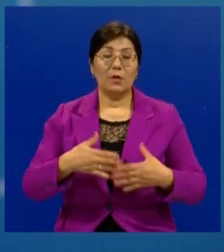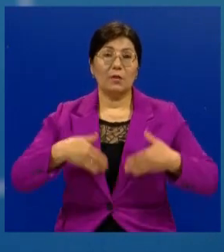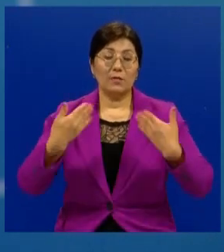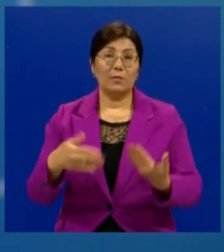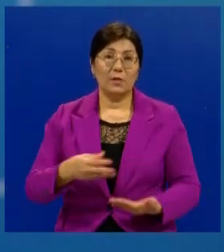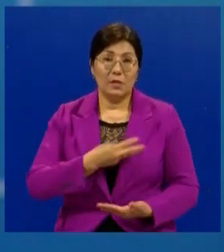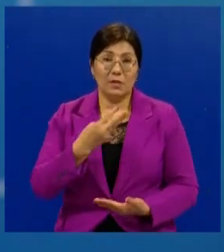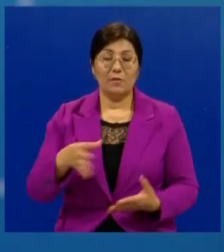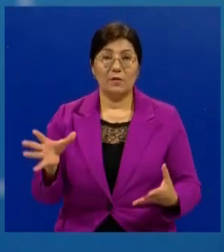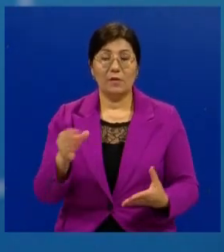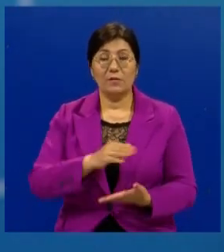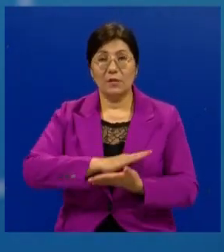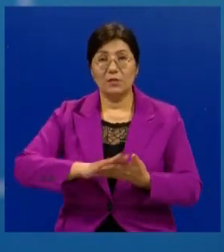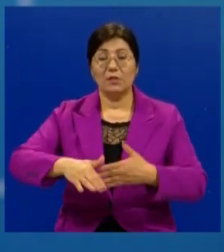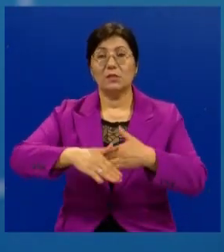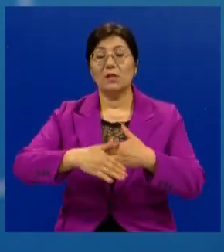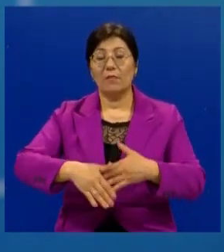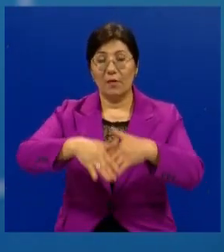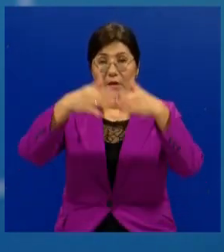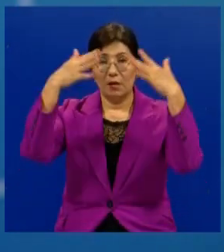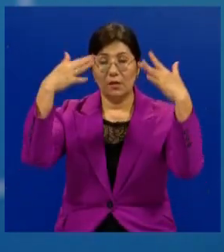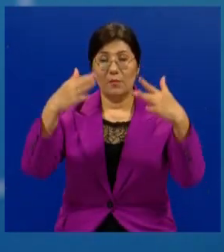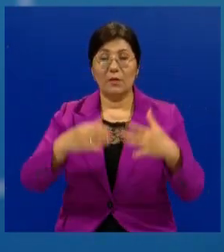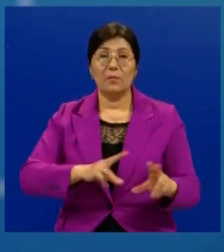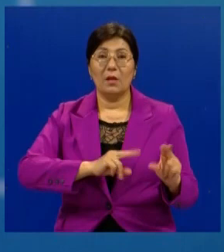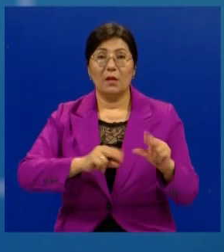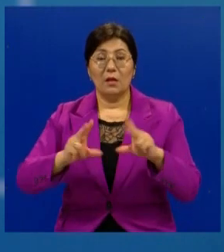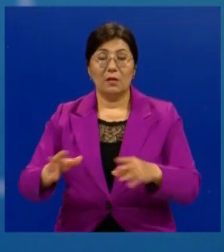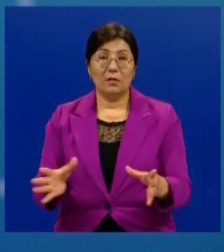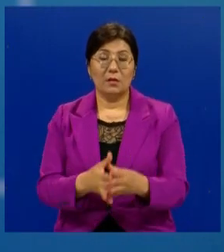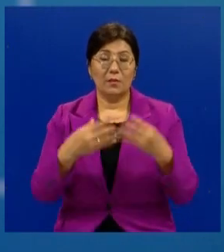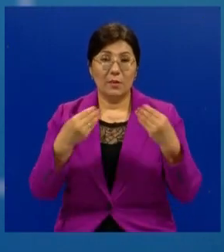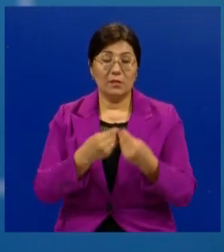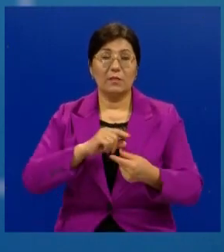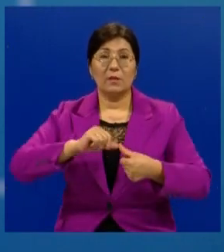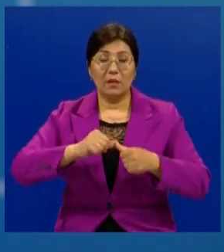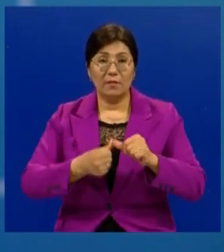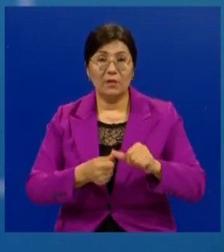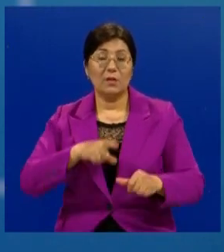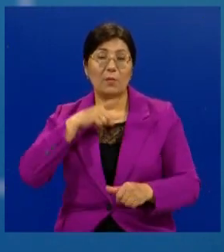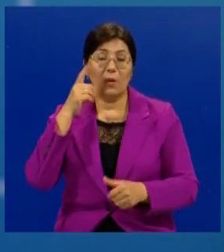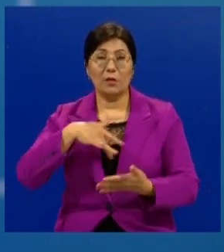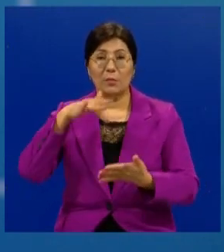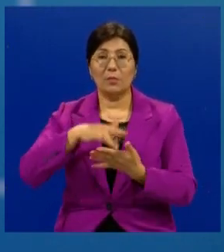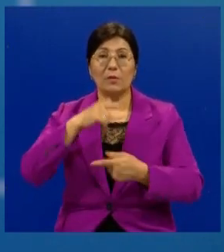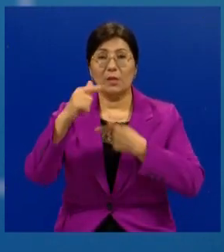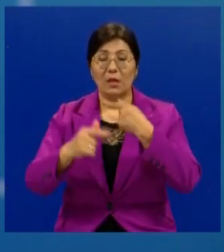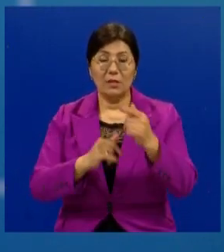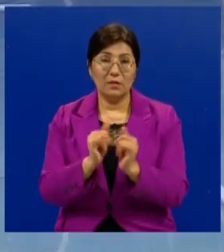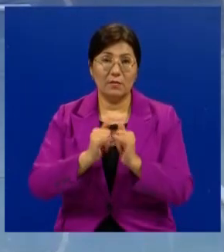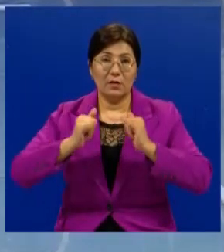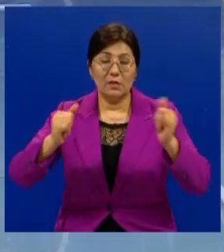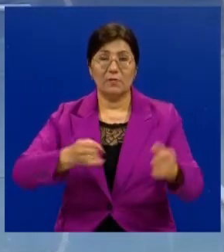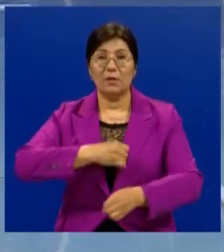всем мирного неба над головой, семейного благополучия, а вечно молодому городу на Белом холме дальнейшего развития и